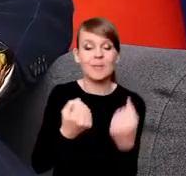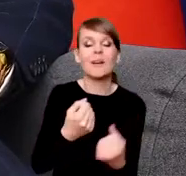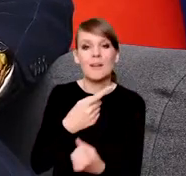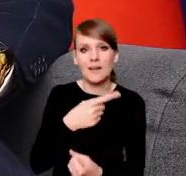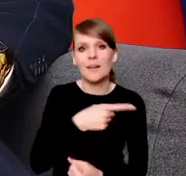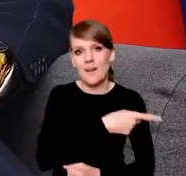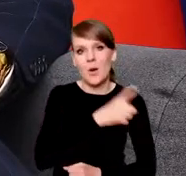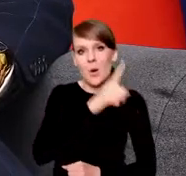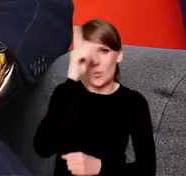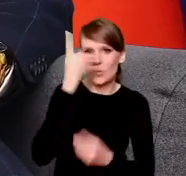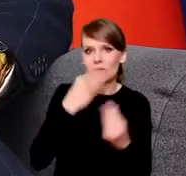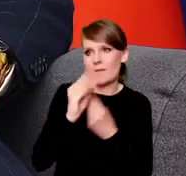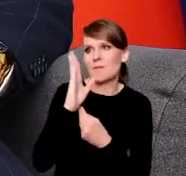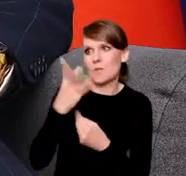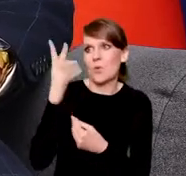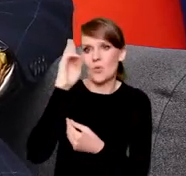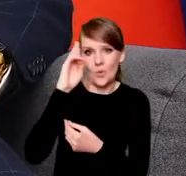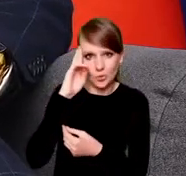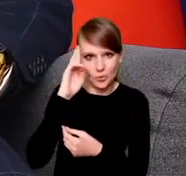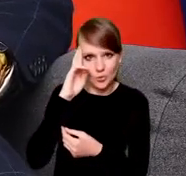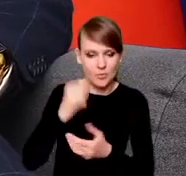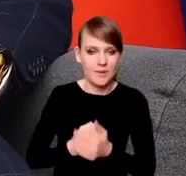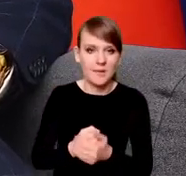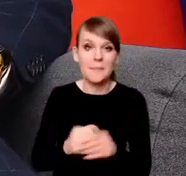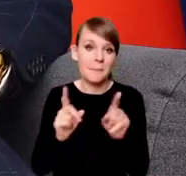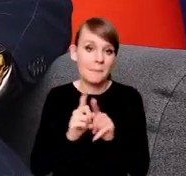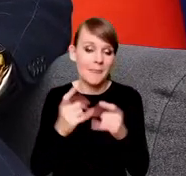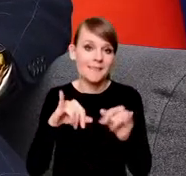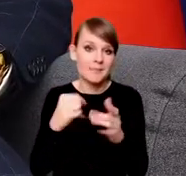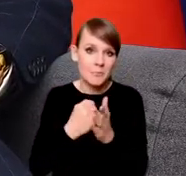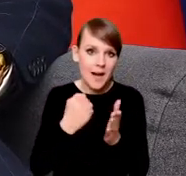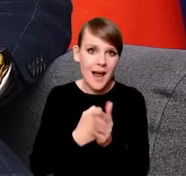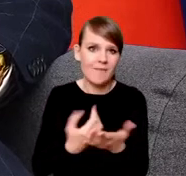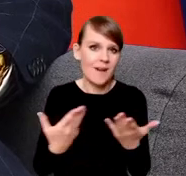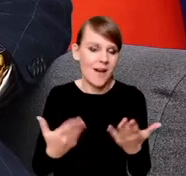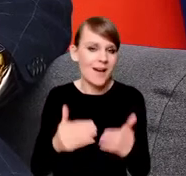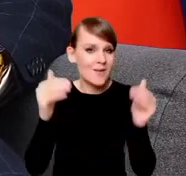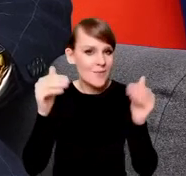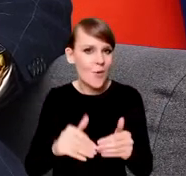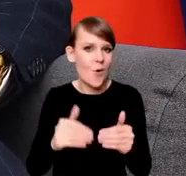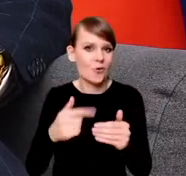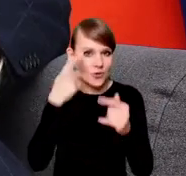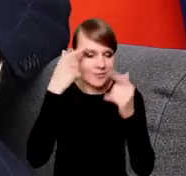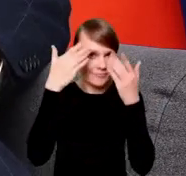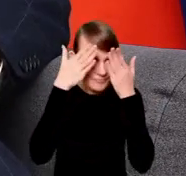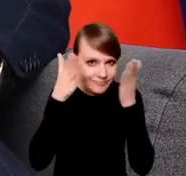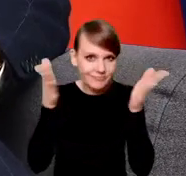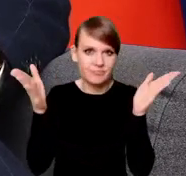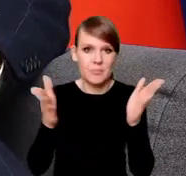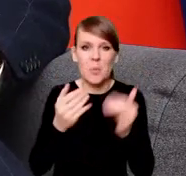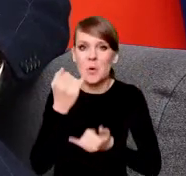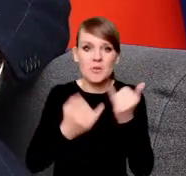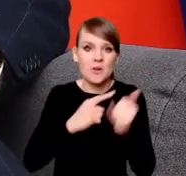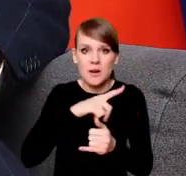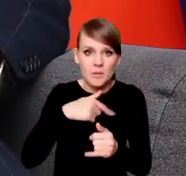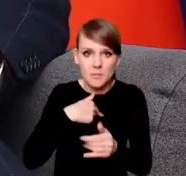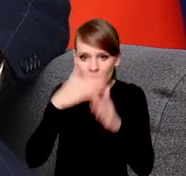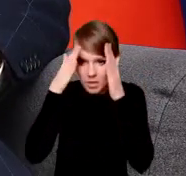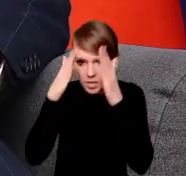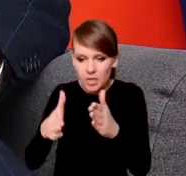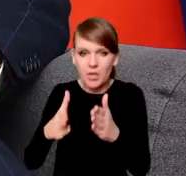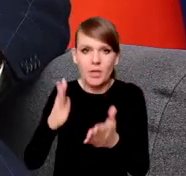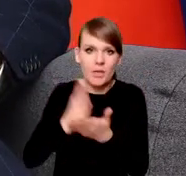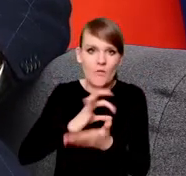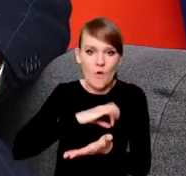sprawa, myślę, że możemy poszerzać horyzonty, to znaczy jeżeli będziemy zamknięci tylko i wyłącznie w naszych pracowniach, w naszych salach